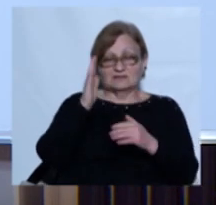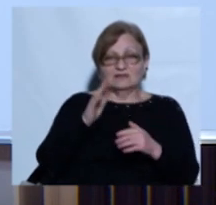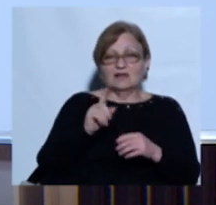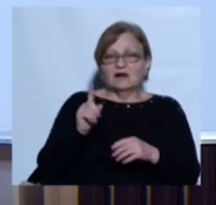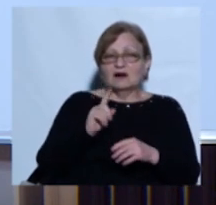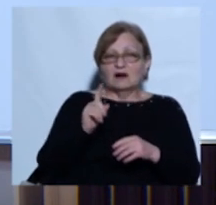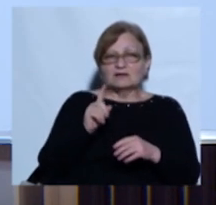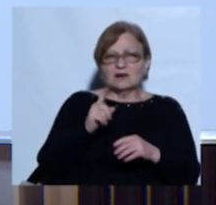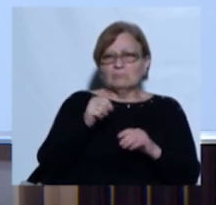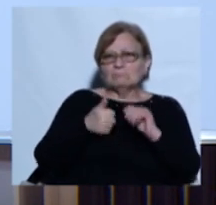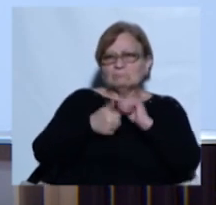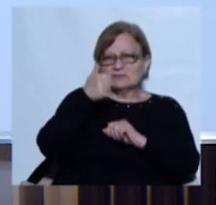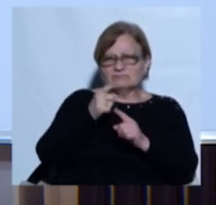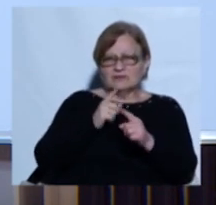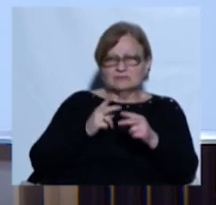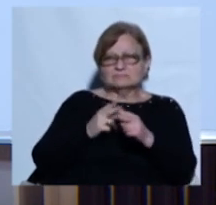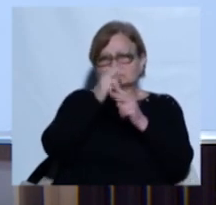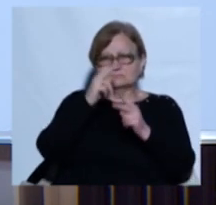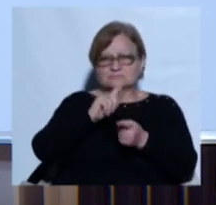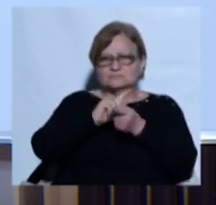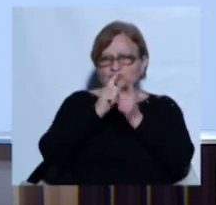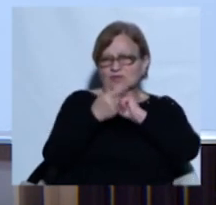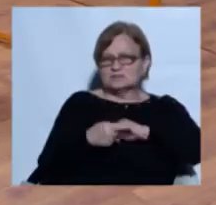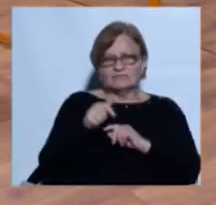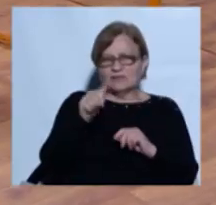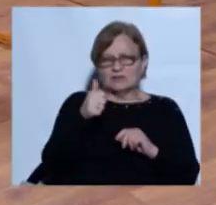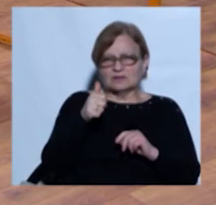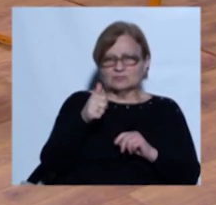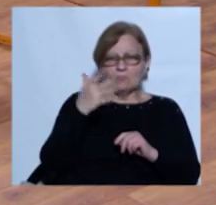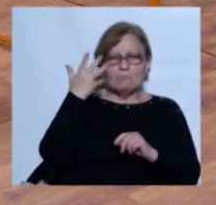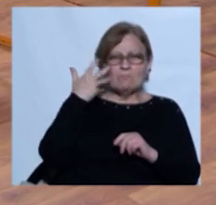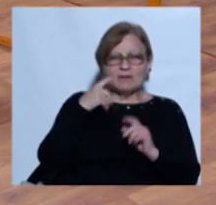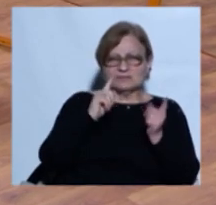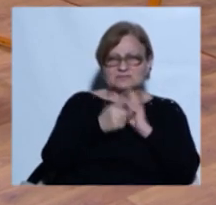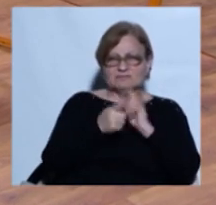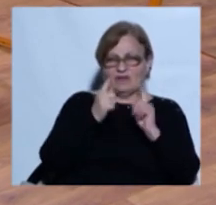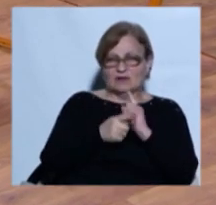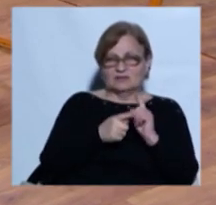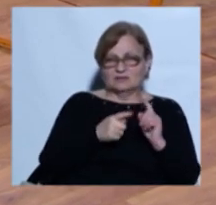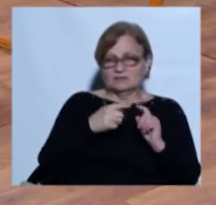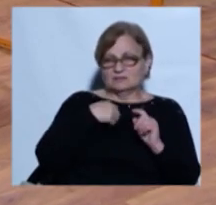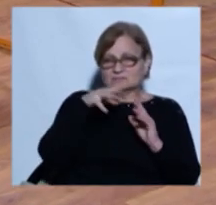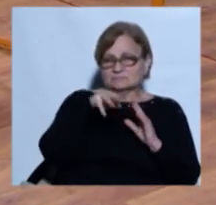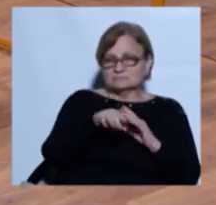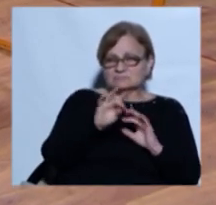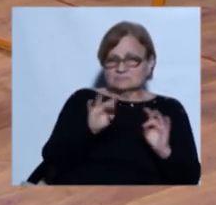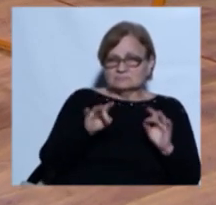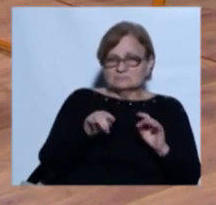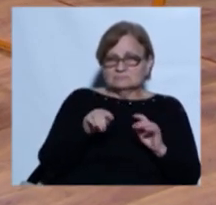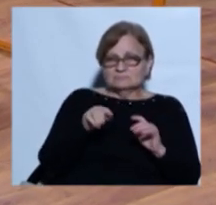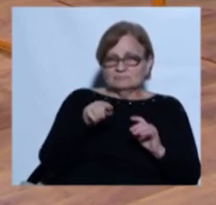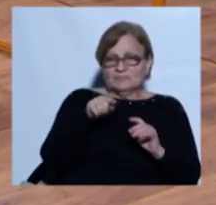უბიძგა იგის ფერიცვალებისკენ. და აი აქ მინდა ვთქვა, მე აღვნიშნე კიდე ჩინაარსის გადმოცემის დროს, ეს